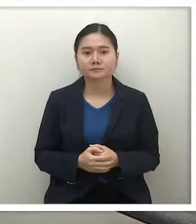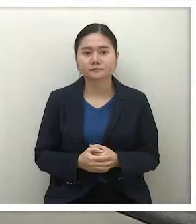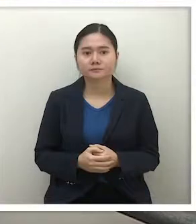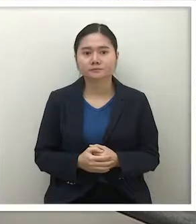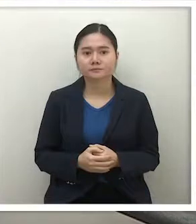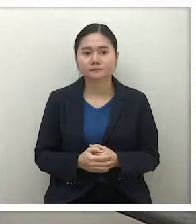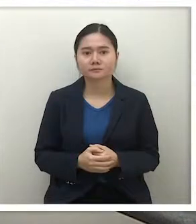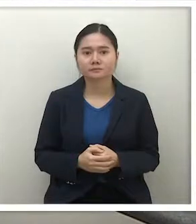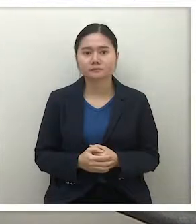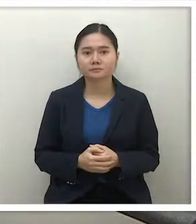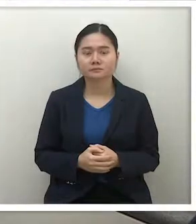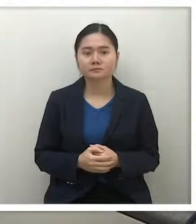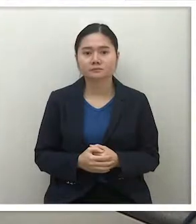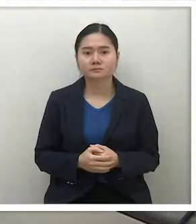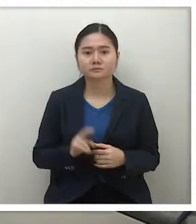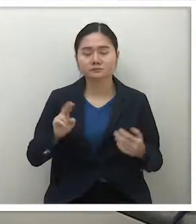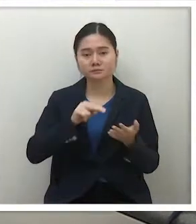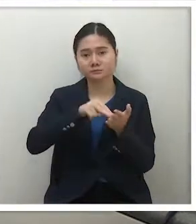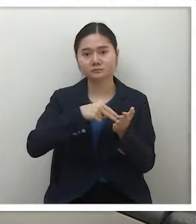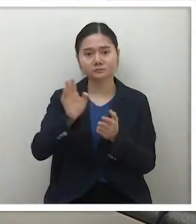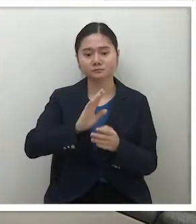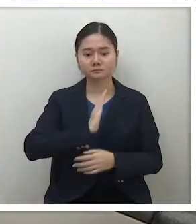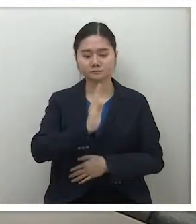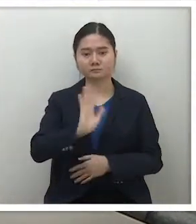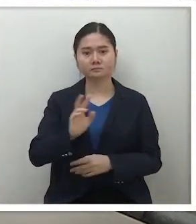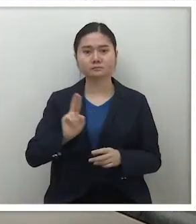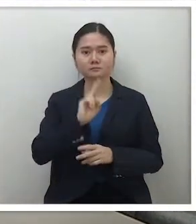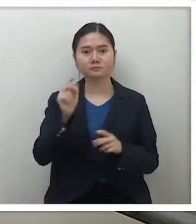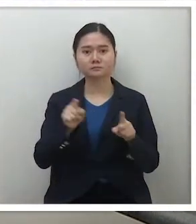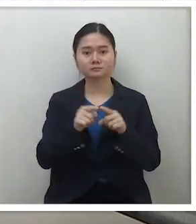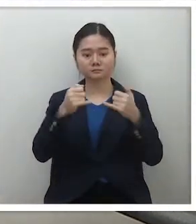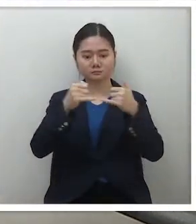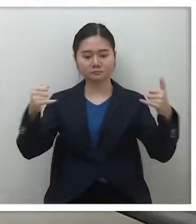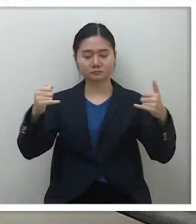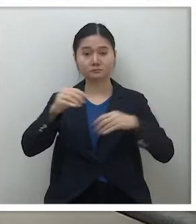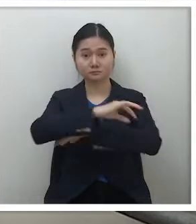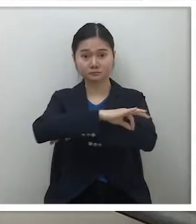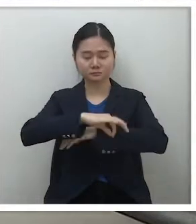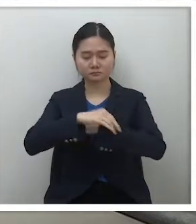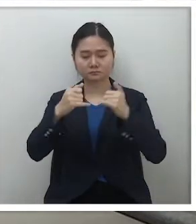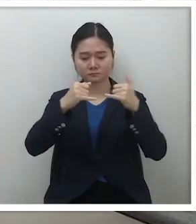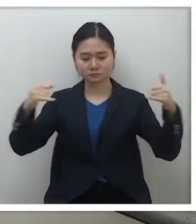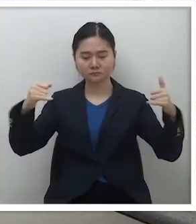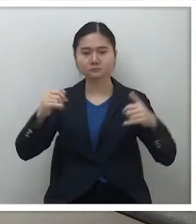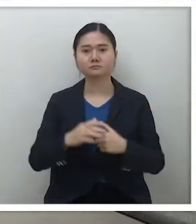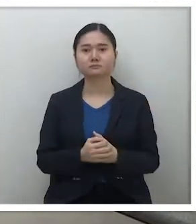ใช้ดินสอหรือพู่กันมันเดี๋ยวมันจะไม่ตรงนะครับใช้ลายเลยนะครับเส้นตรงลากเลยประม